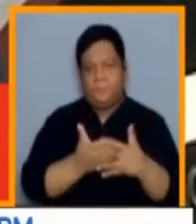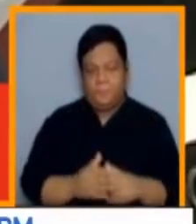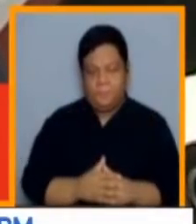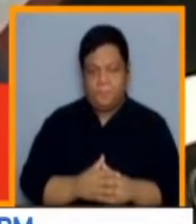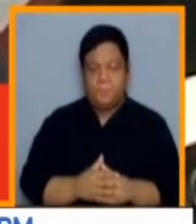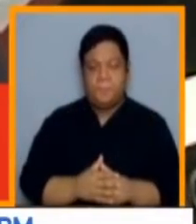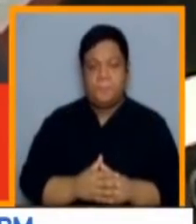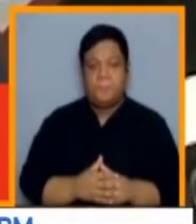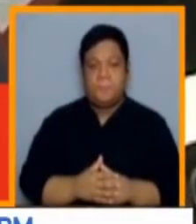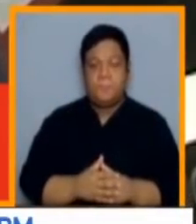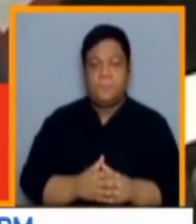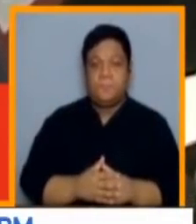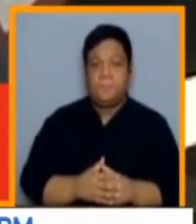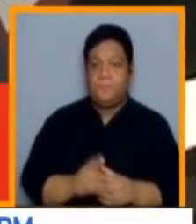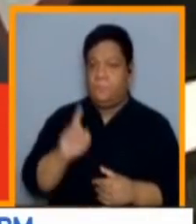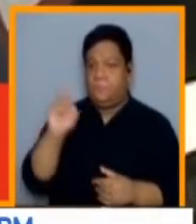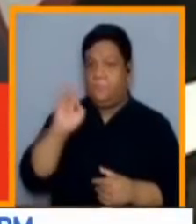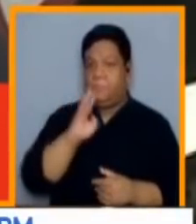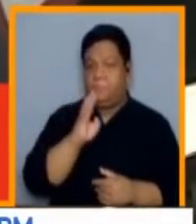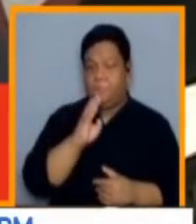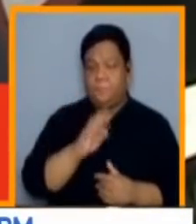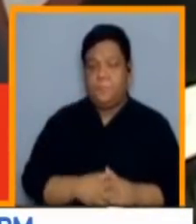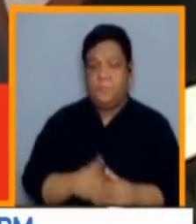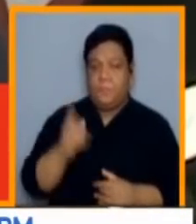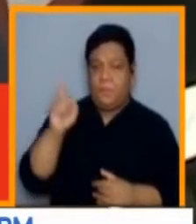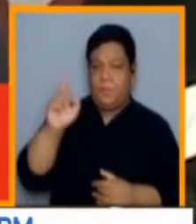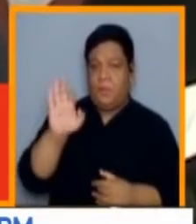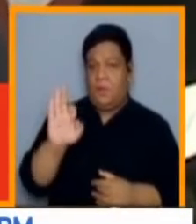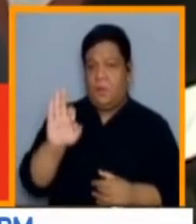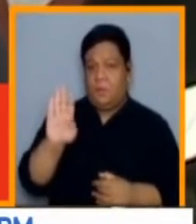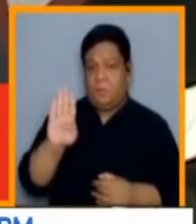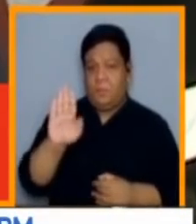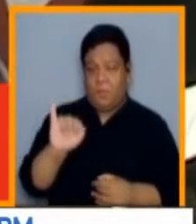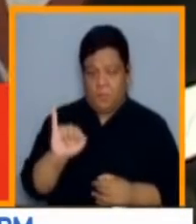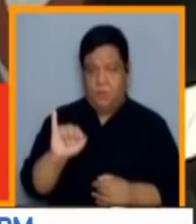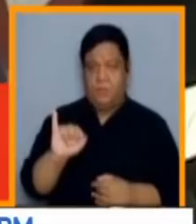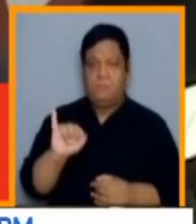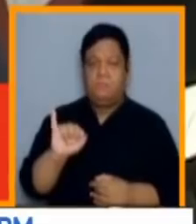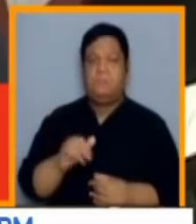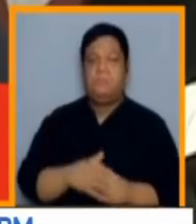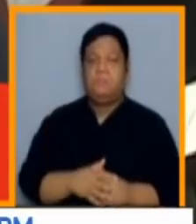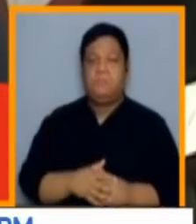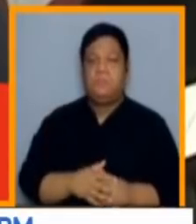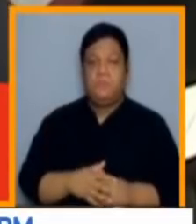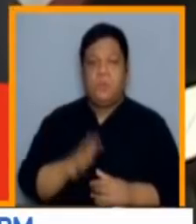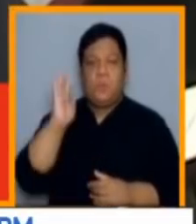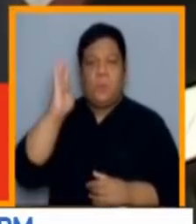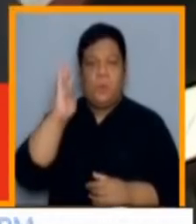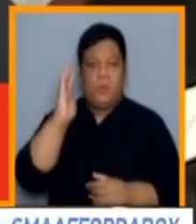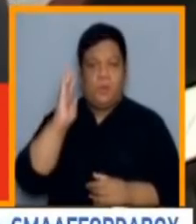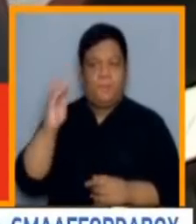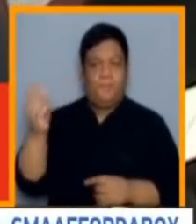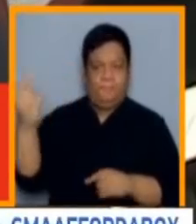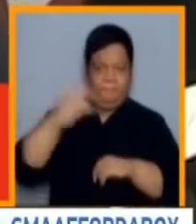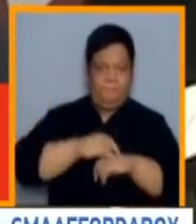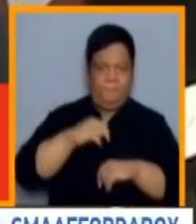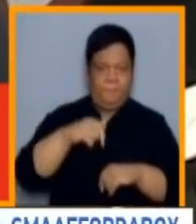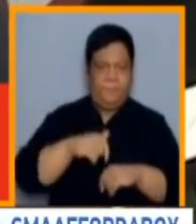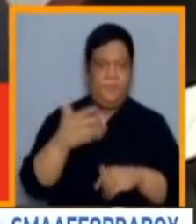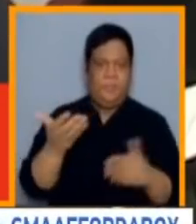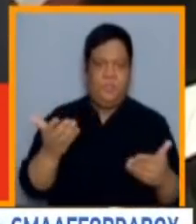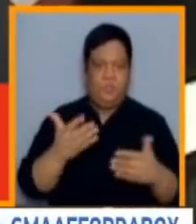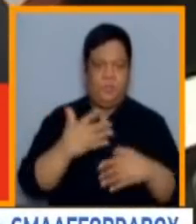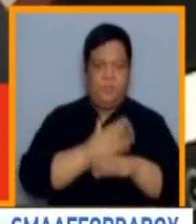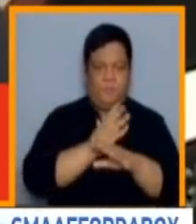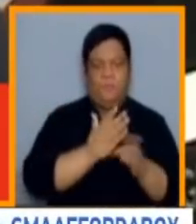the agents of the United States will pick him up from Davao going in Manila. Mula sa GMA